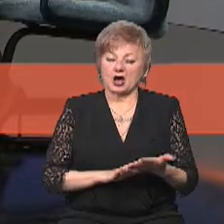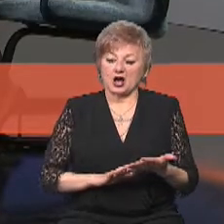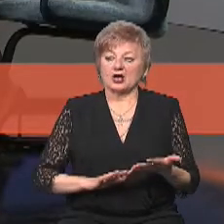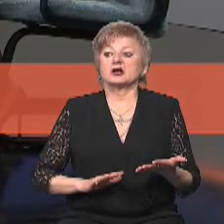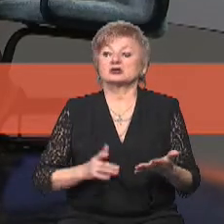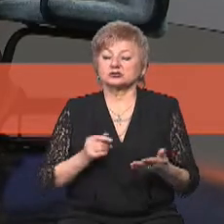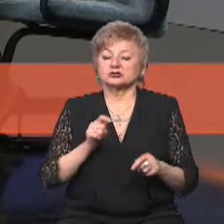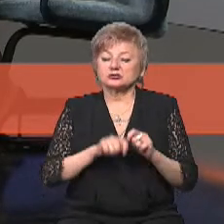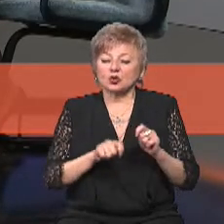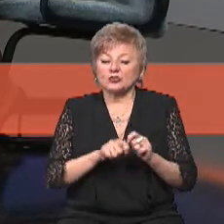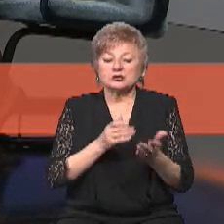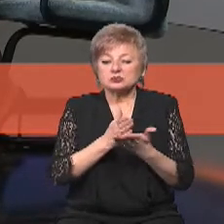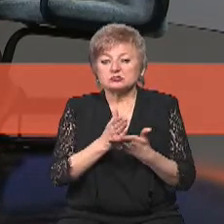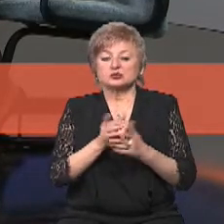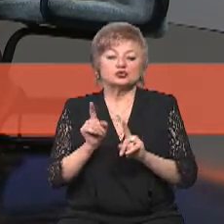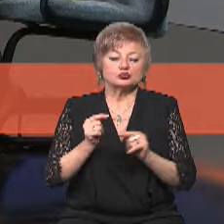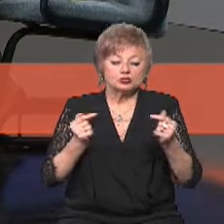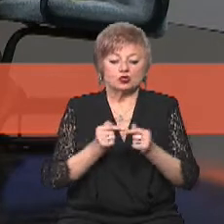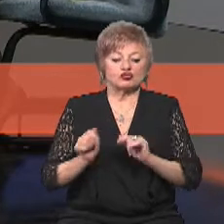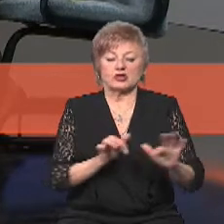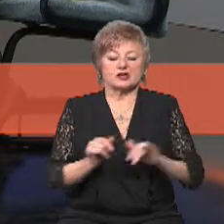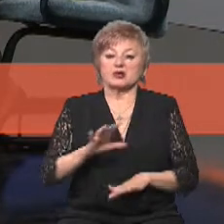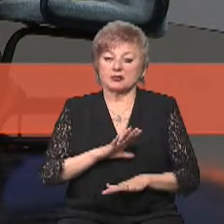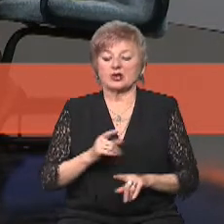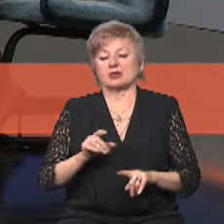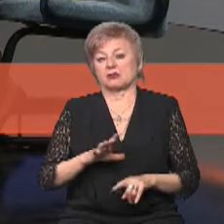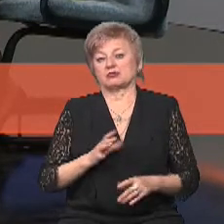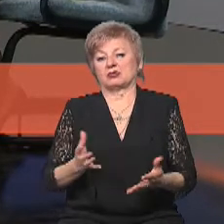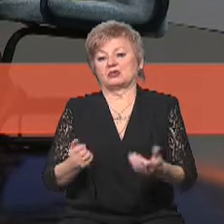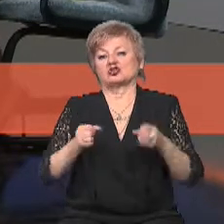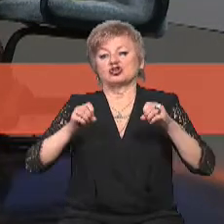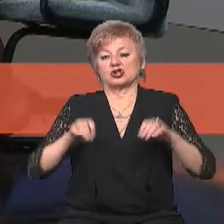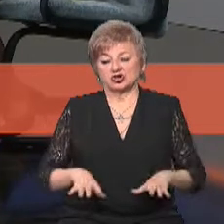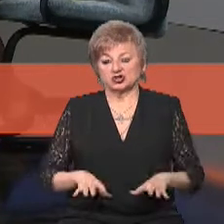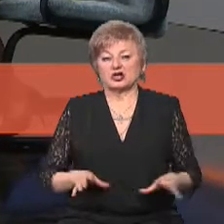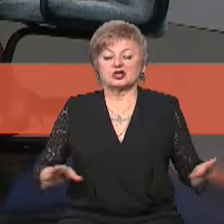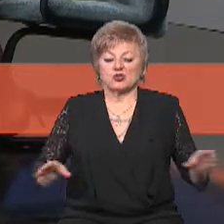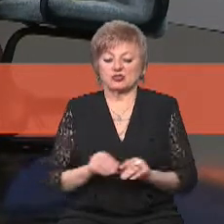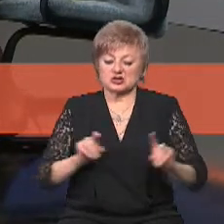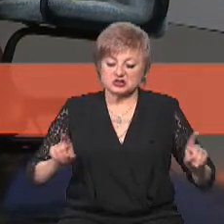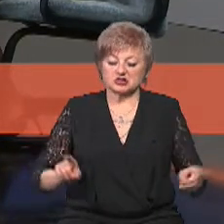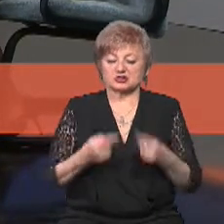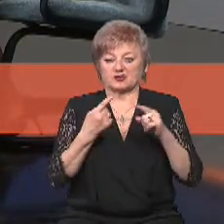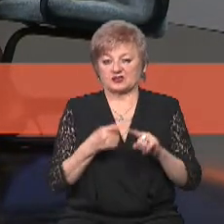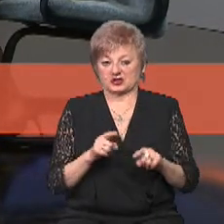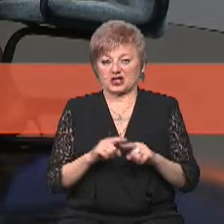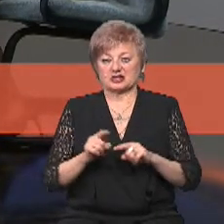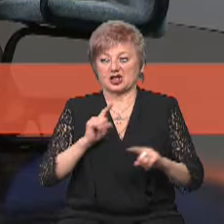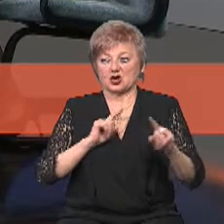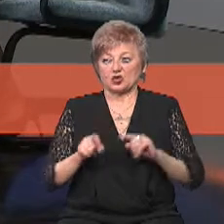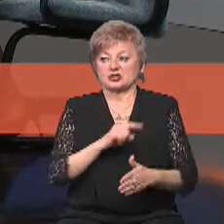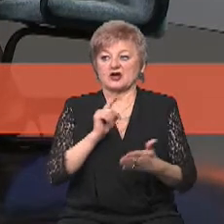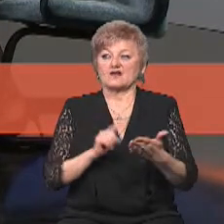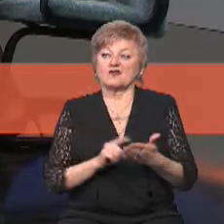якось координуватись і були конкретні дії. І тому було прийнято рішення спільне про створення цієї координаційної ради з питань